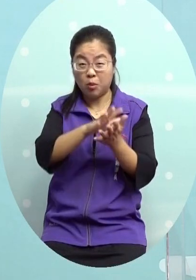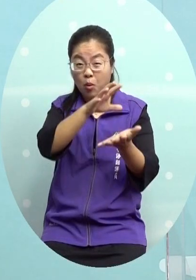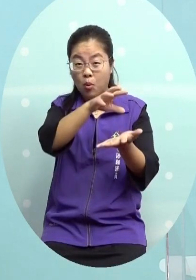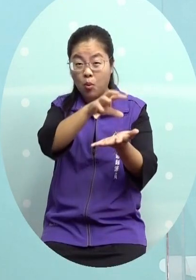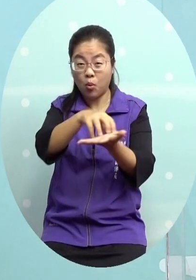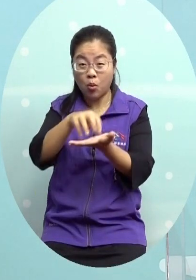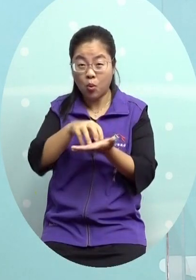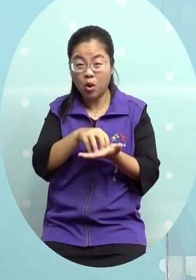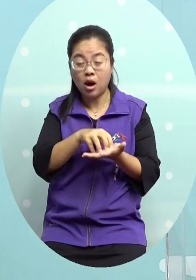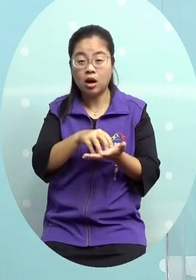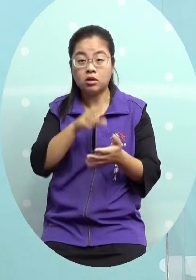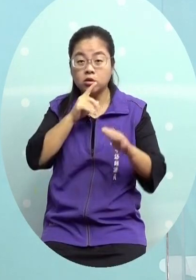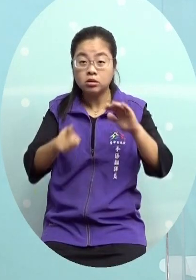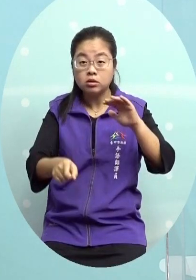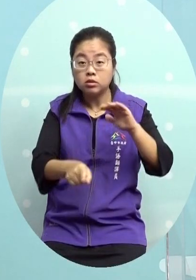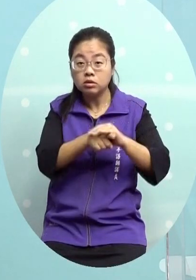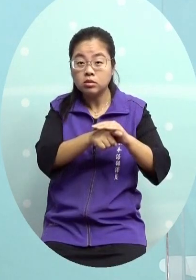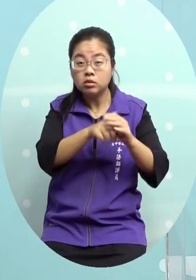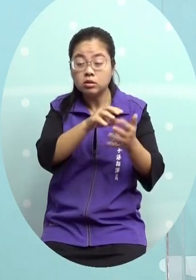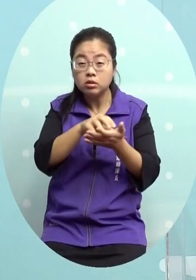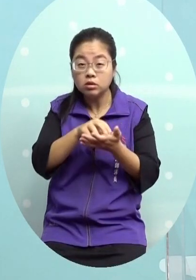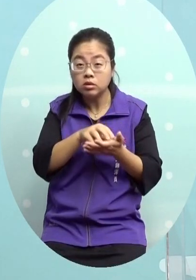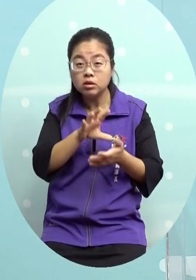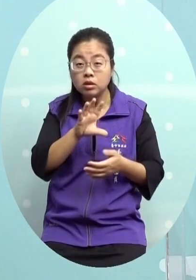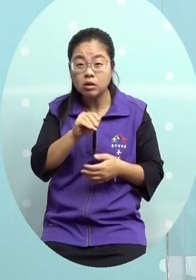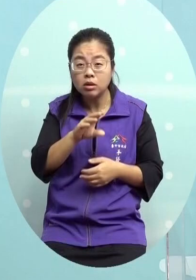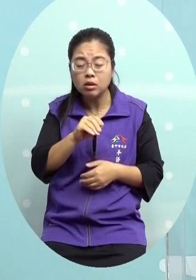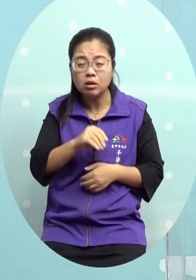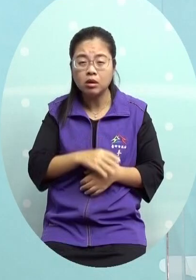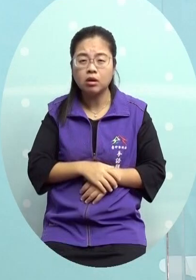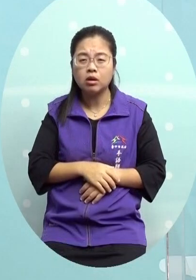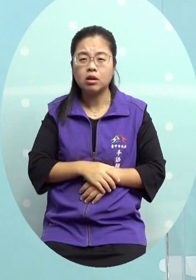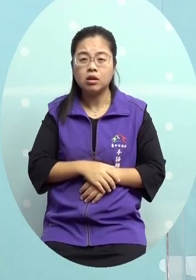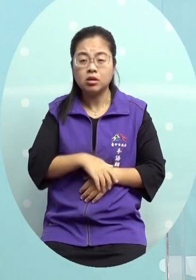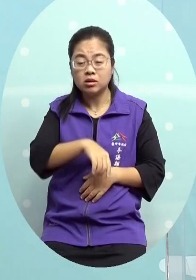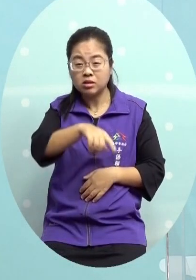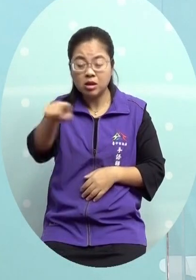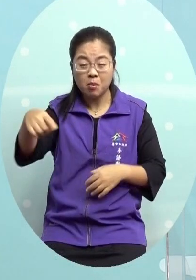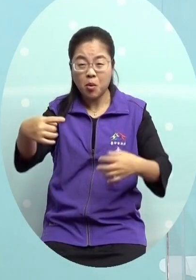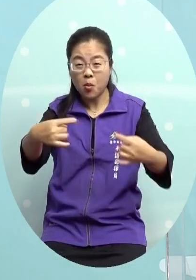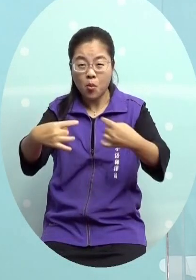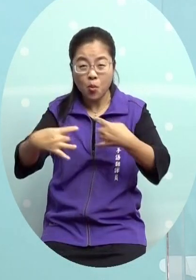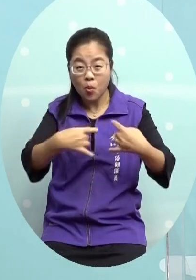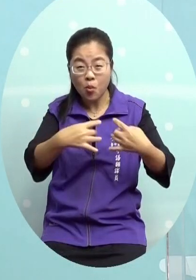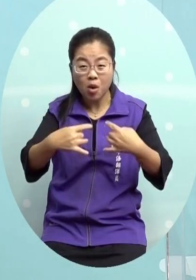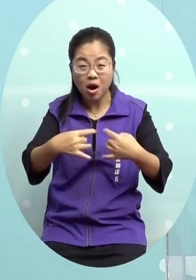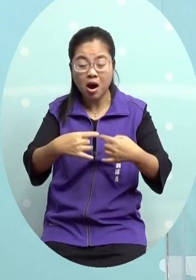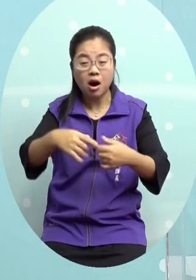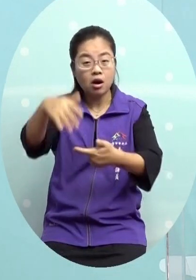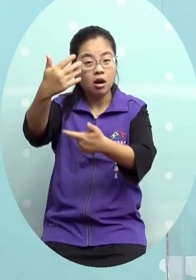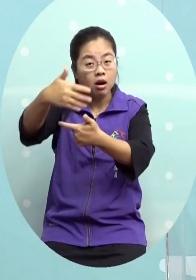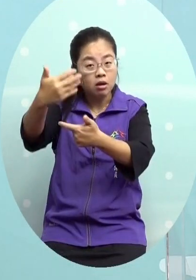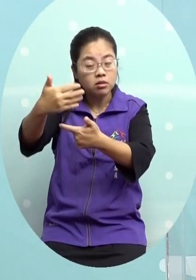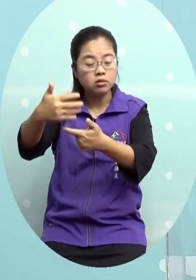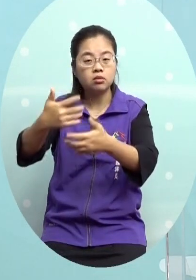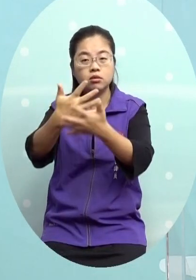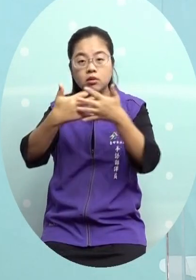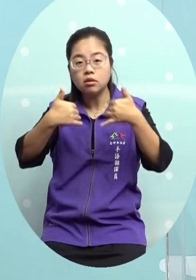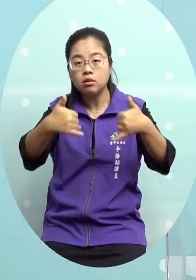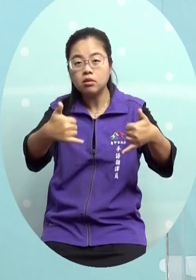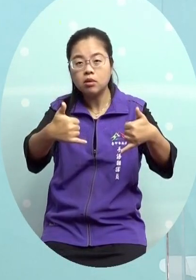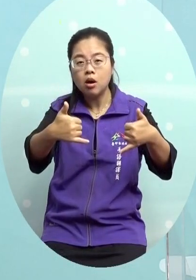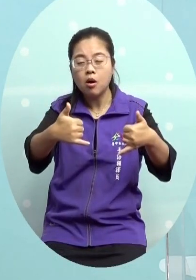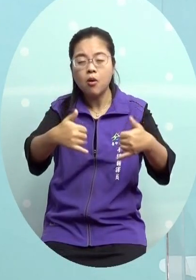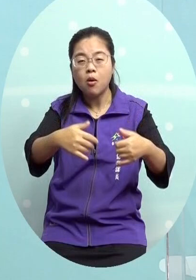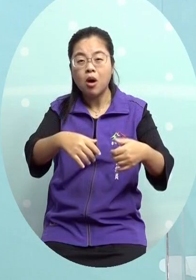是违法的证据，是不是应该把这些所有的攻击在电视节目上以及在网络上这